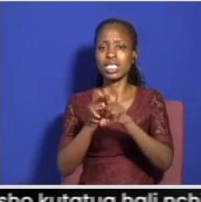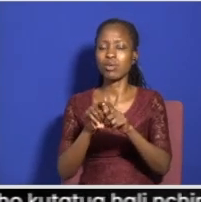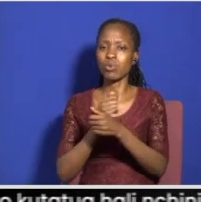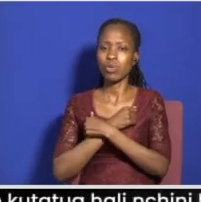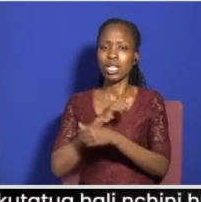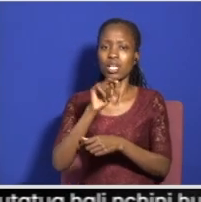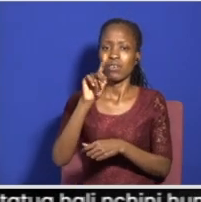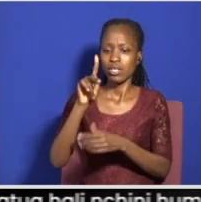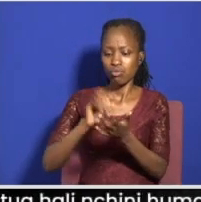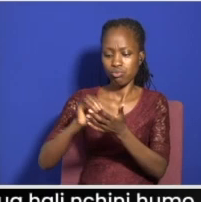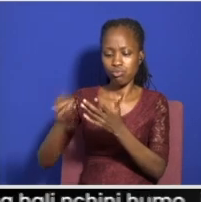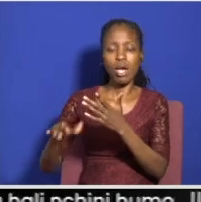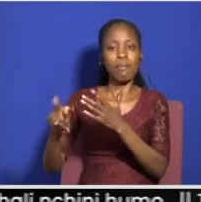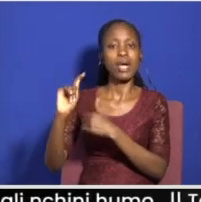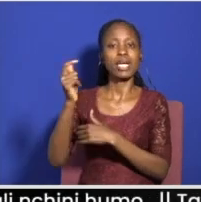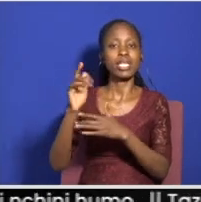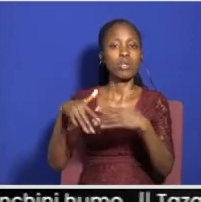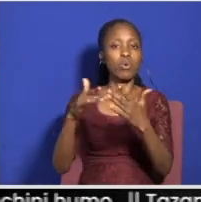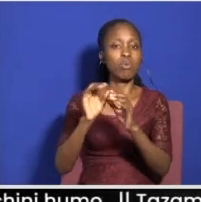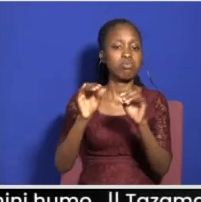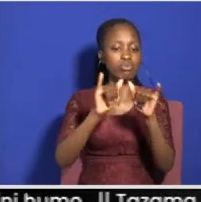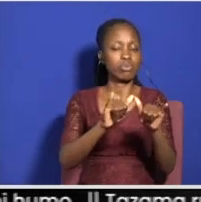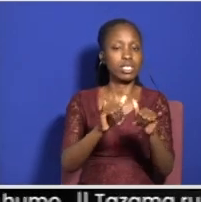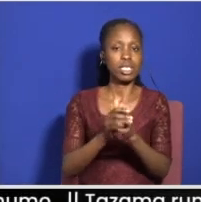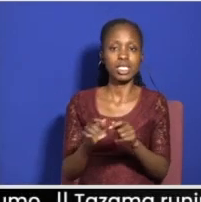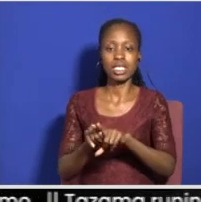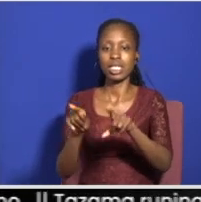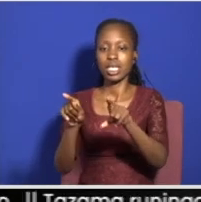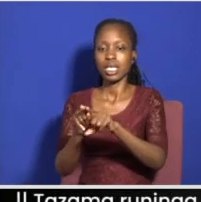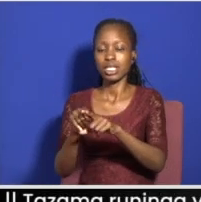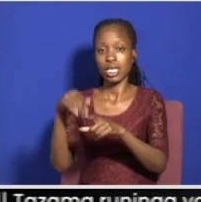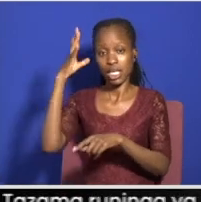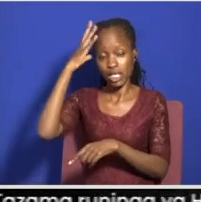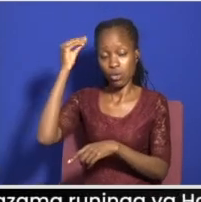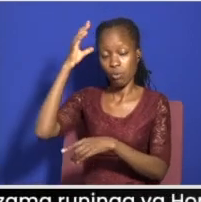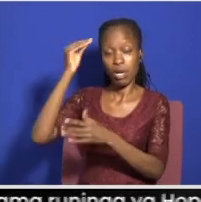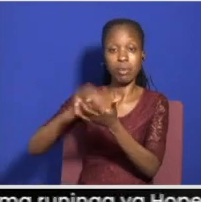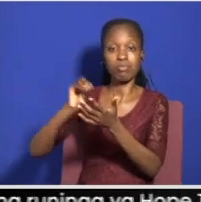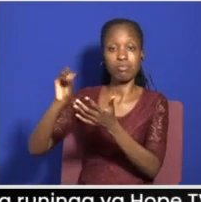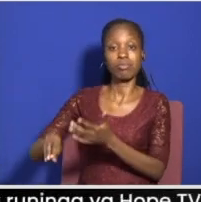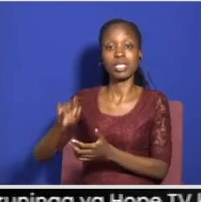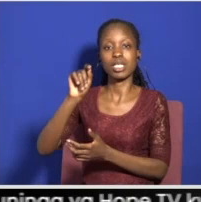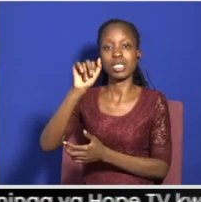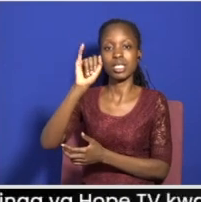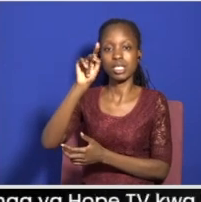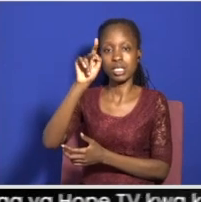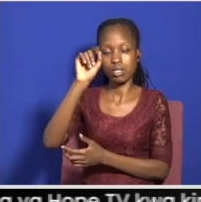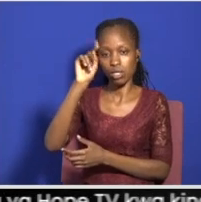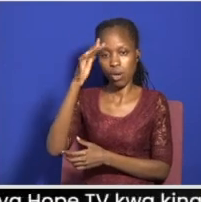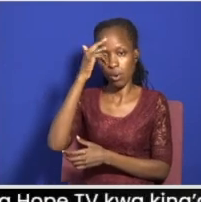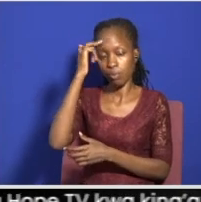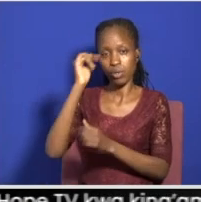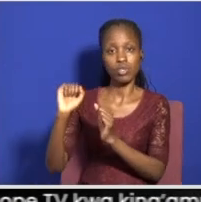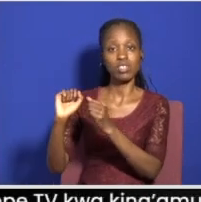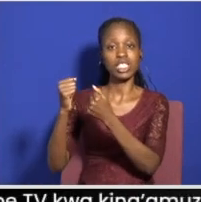TikTok upigwe marufuku nchini Kenya au la? Tayari taifa jirani la Somalia limepiga marufuku mtandao huo kutokana na sababu za